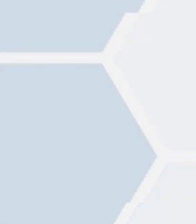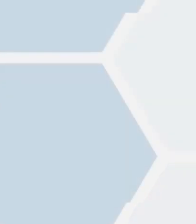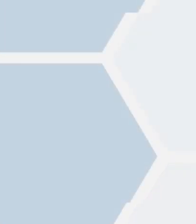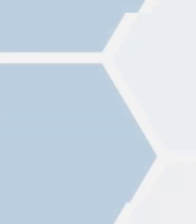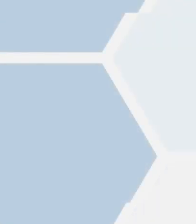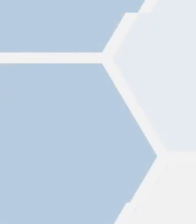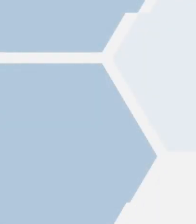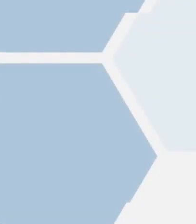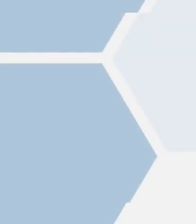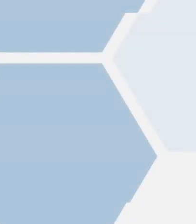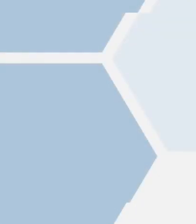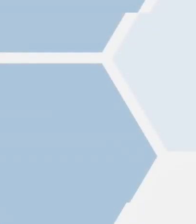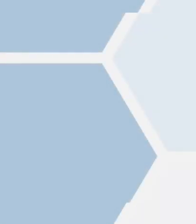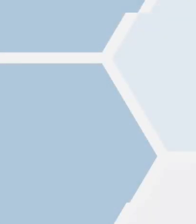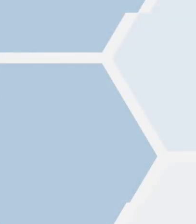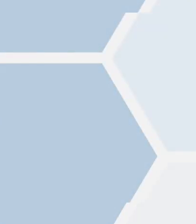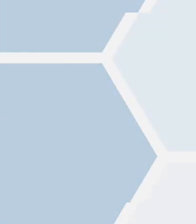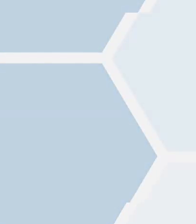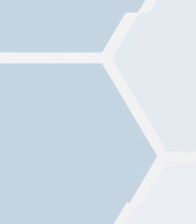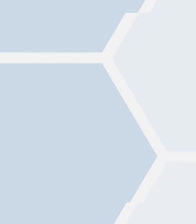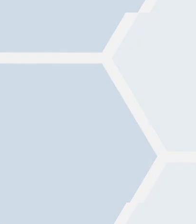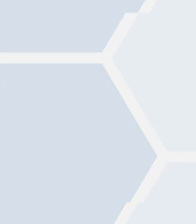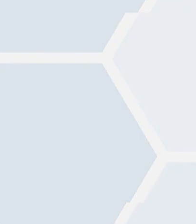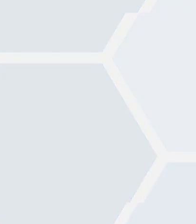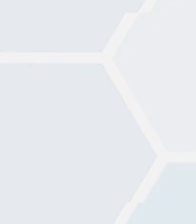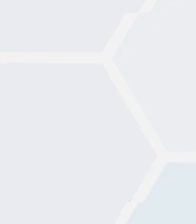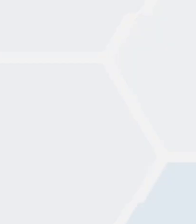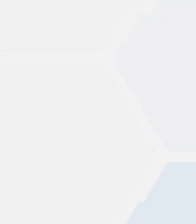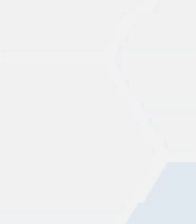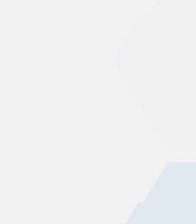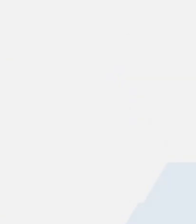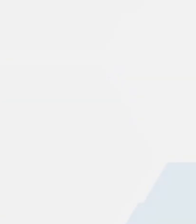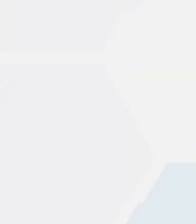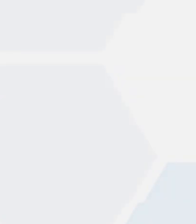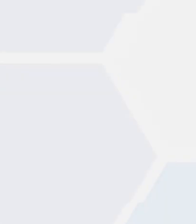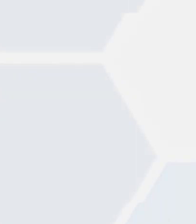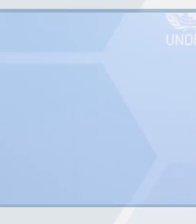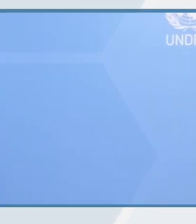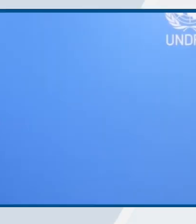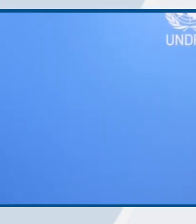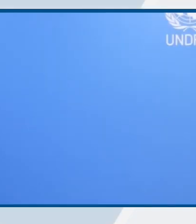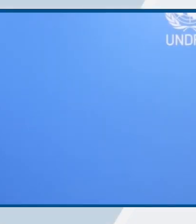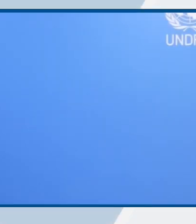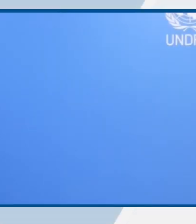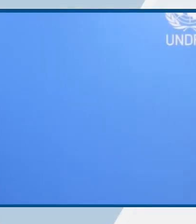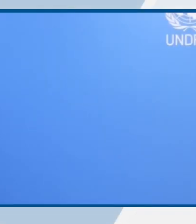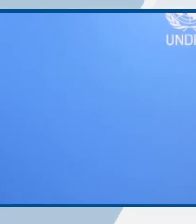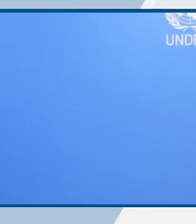Onorati ospiti, gentili partecipanti, stimato Presidente, prima di tutto vorrei formularle i miei